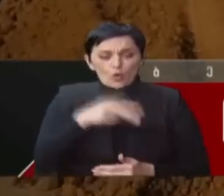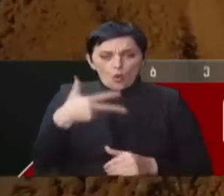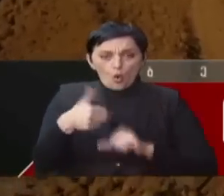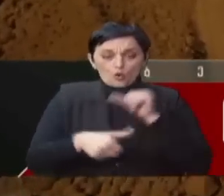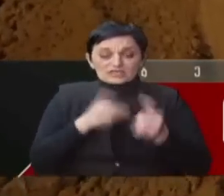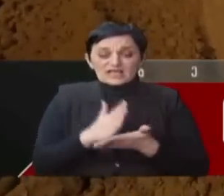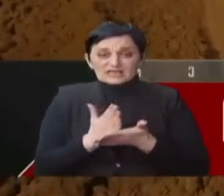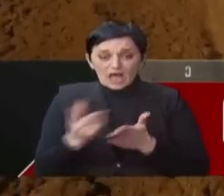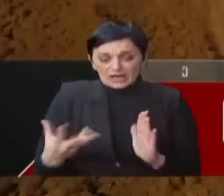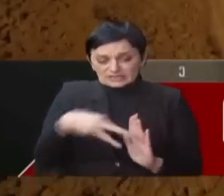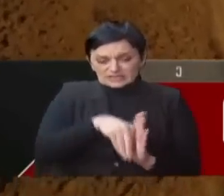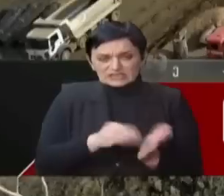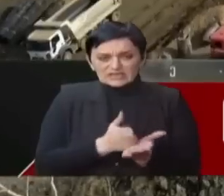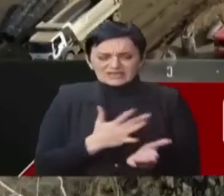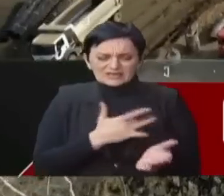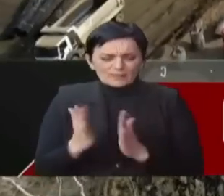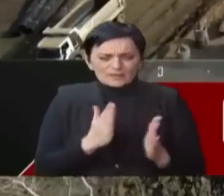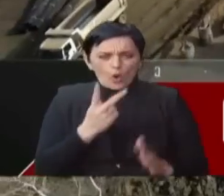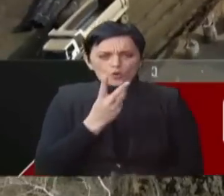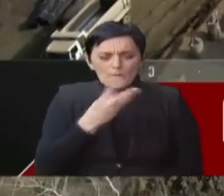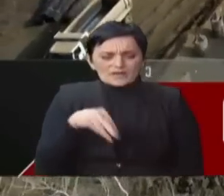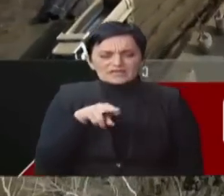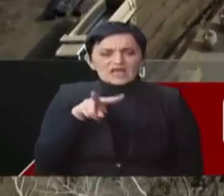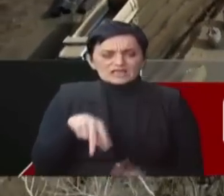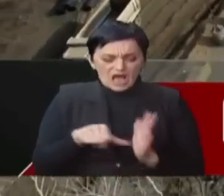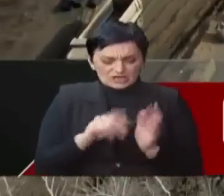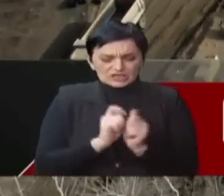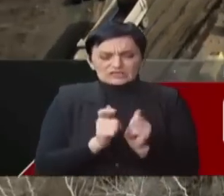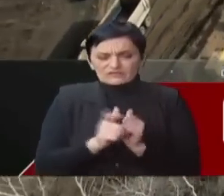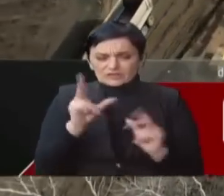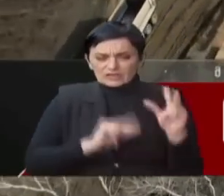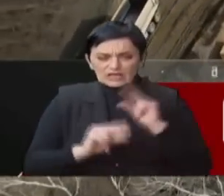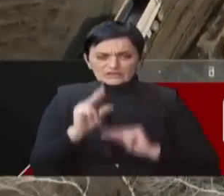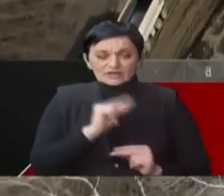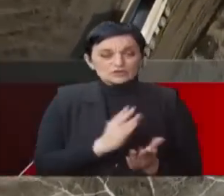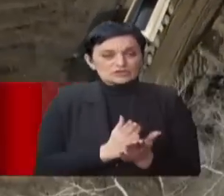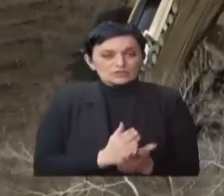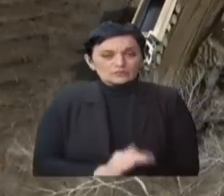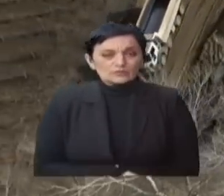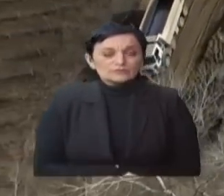20-30-ის ნაწილია, რომელშიც დაახლოებით 2 მილიარდი ლარის ინვესტირებაა გათვალისწინებული.